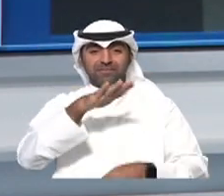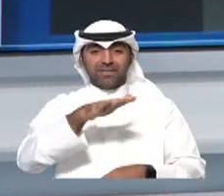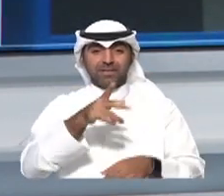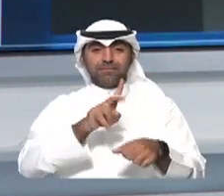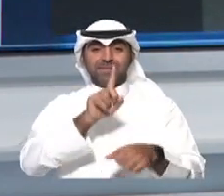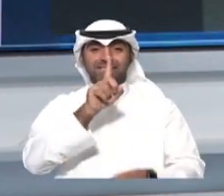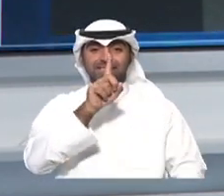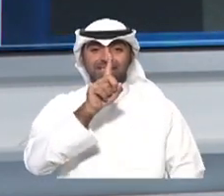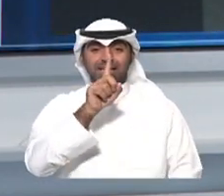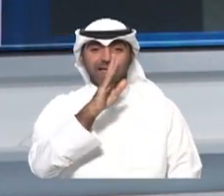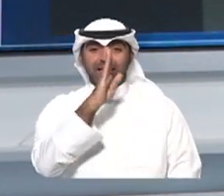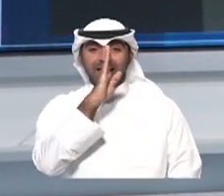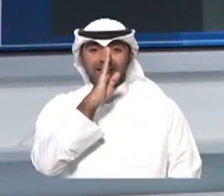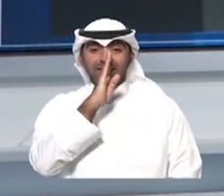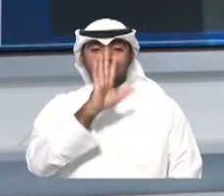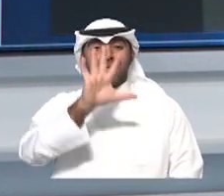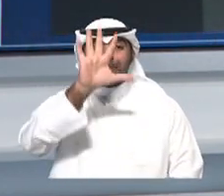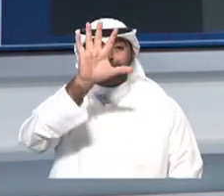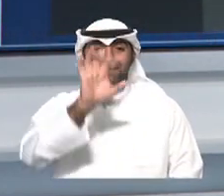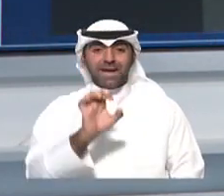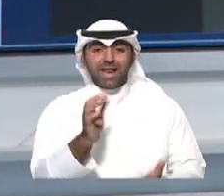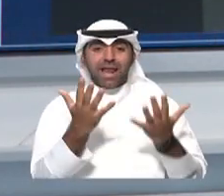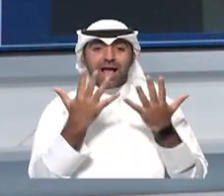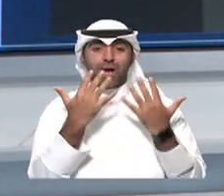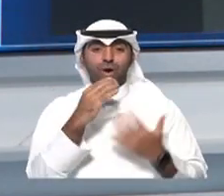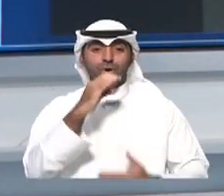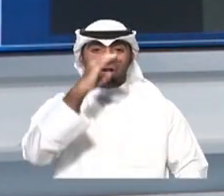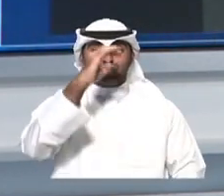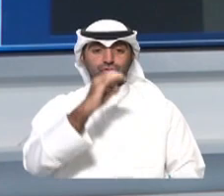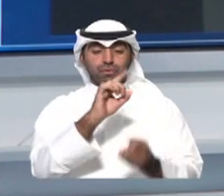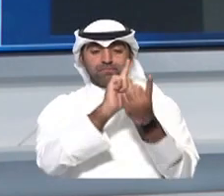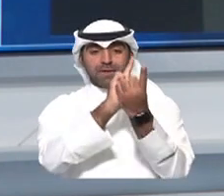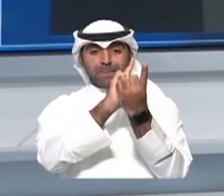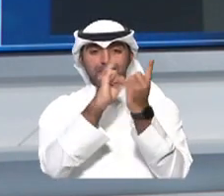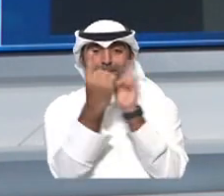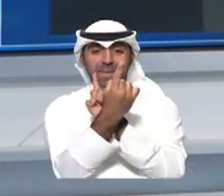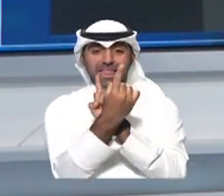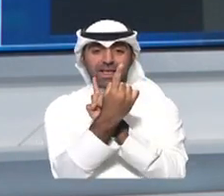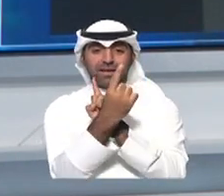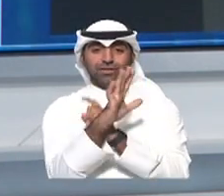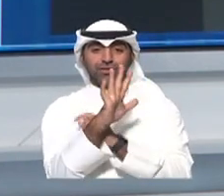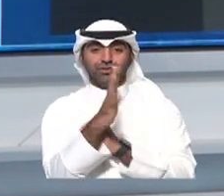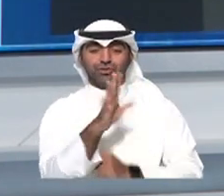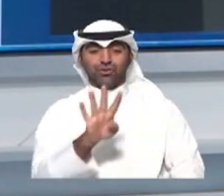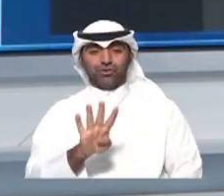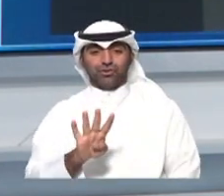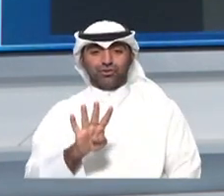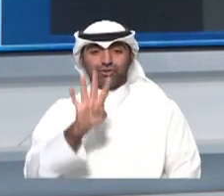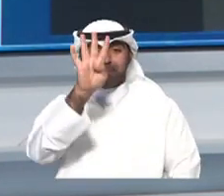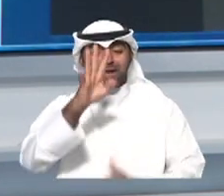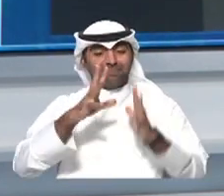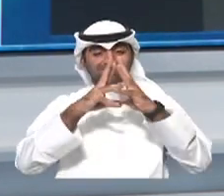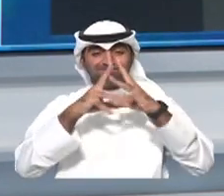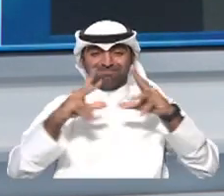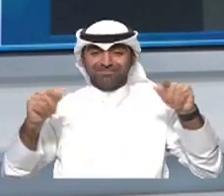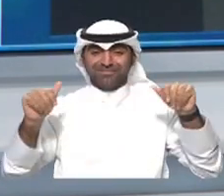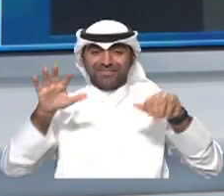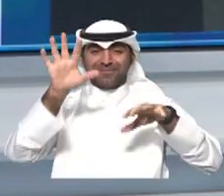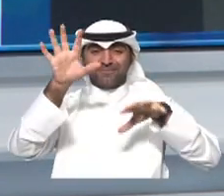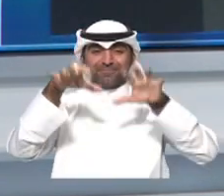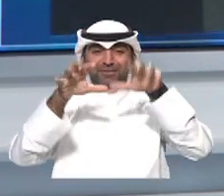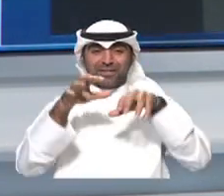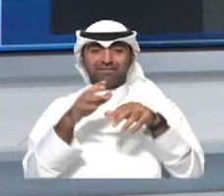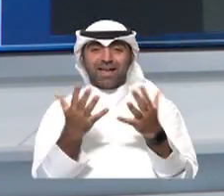تتحول تدريجيا الرياح إلى رياح شمالية غربية، وراح تكون ملحوظة أكثر في يوم الثلاثاء وراح تستمر في يوم الأربعاء وكذلك في